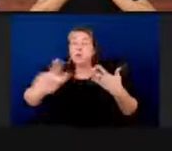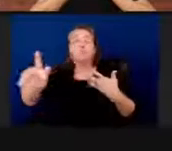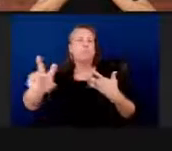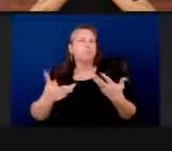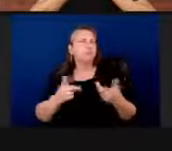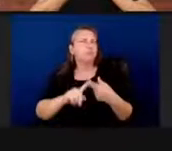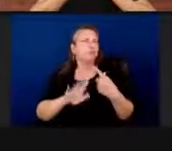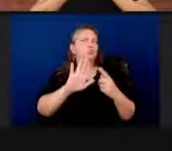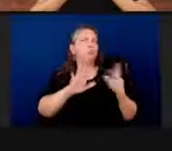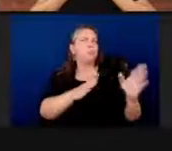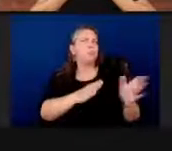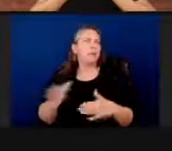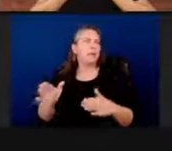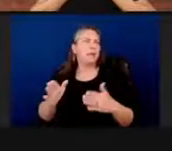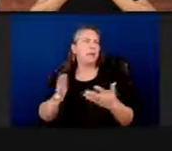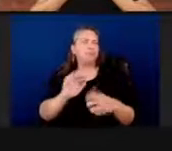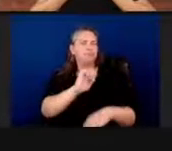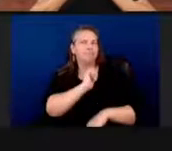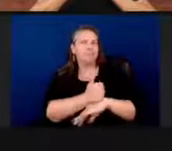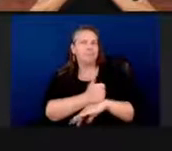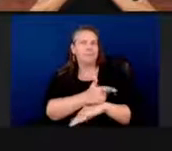ما هي الخطط